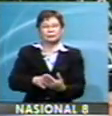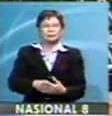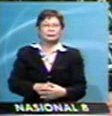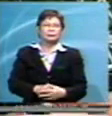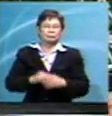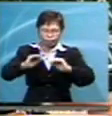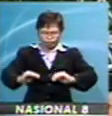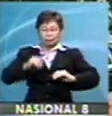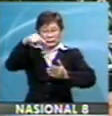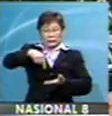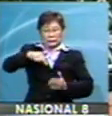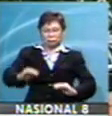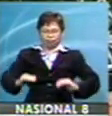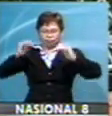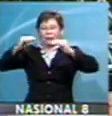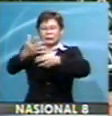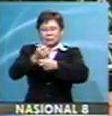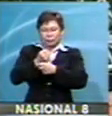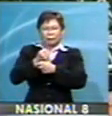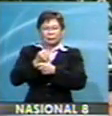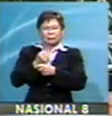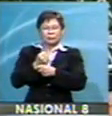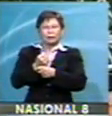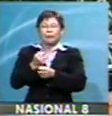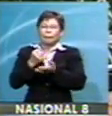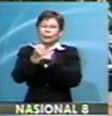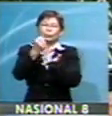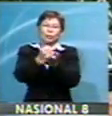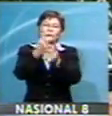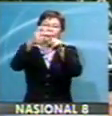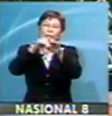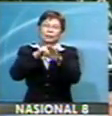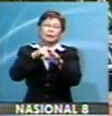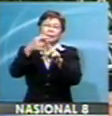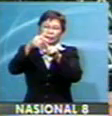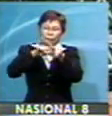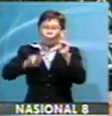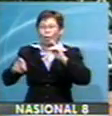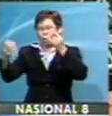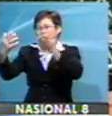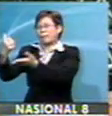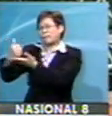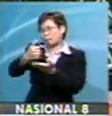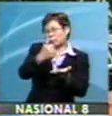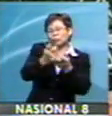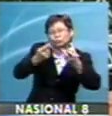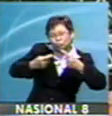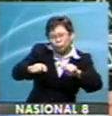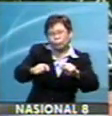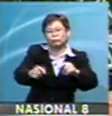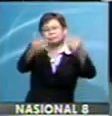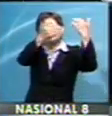yangekat mungkin dapat sikit bantuan daripada orang ramai untuk Cuba